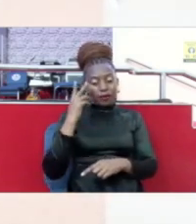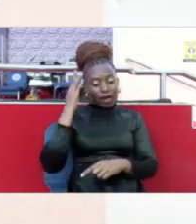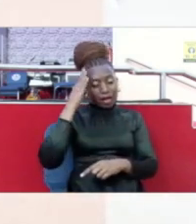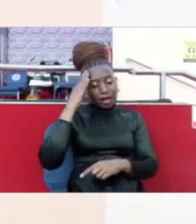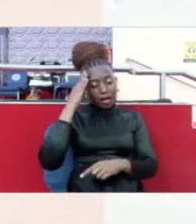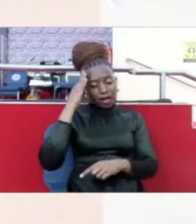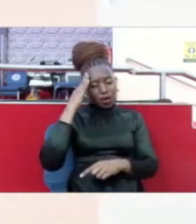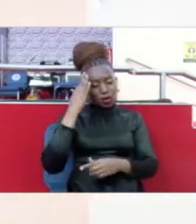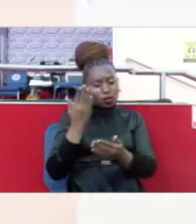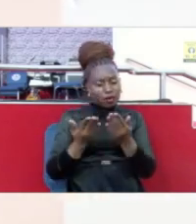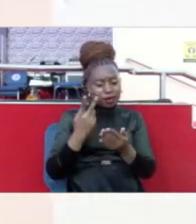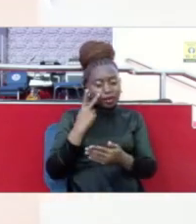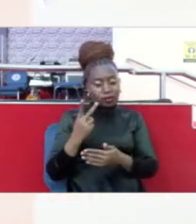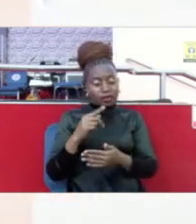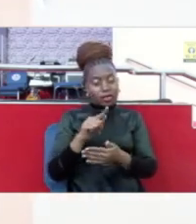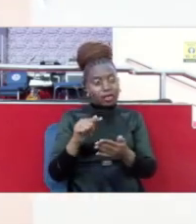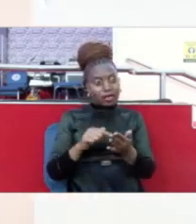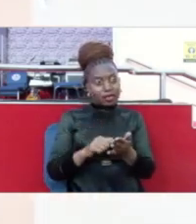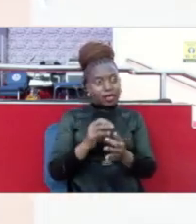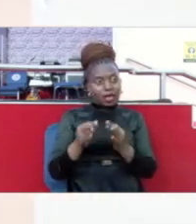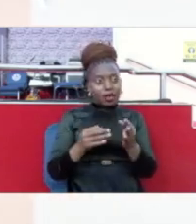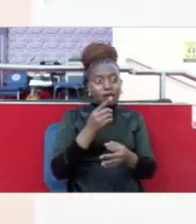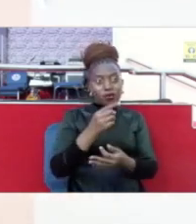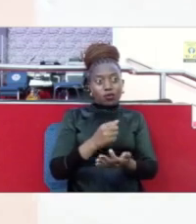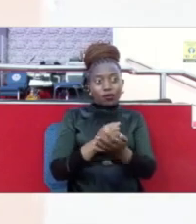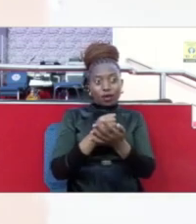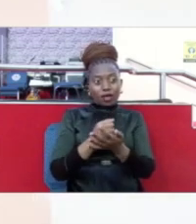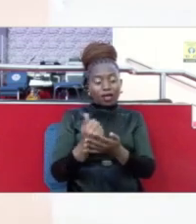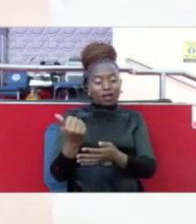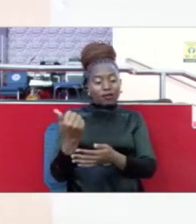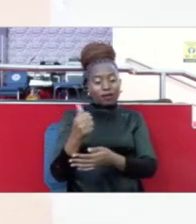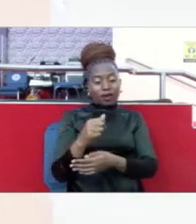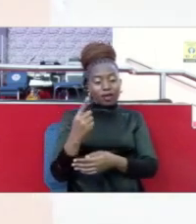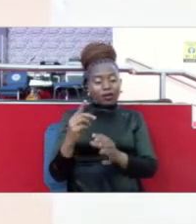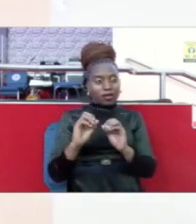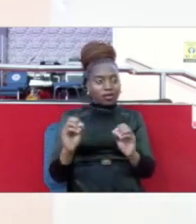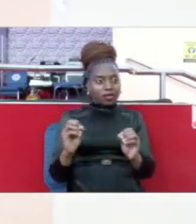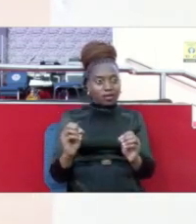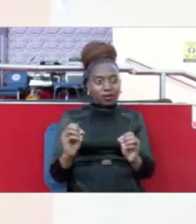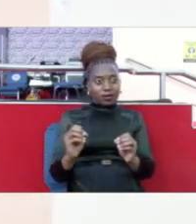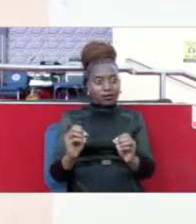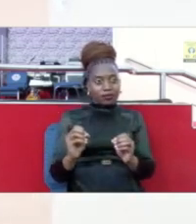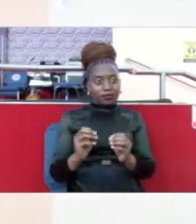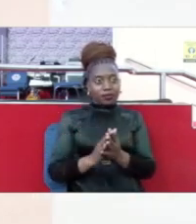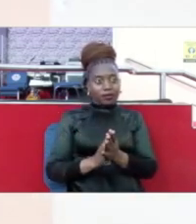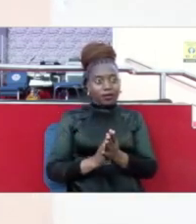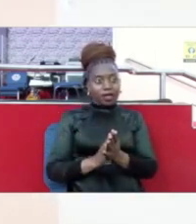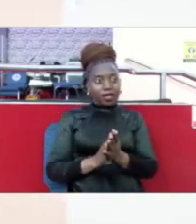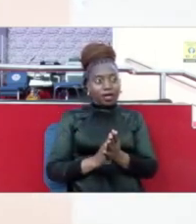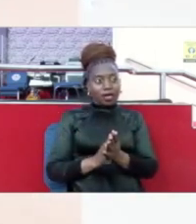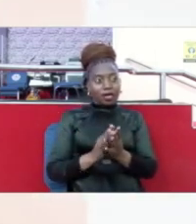hauoni, you never do anything to help anybody, hakuna jambo lolote ambalo unafanya kumsaidia mtu yoyote, you can go from two services to